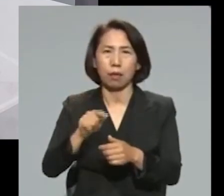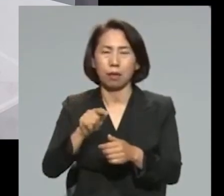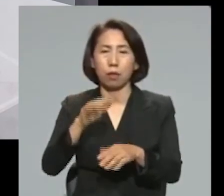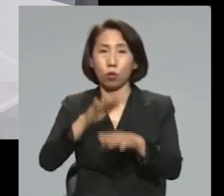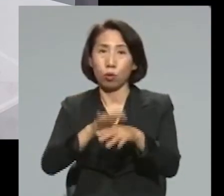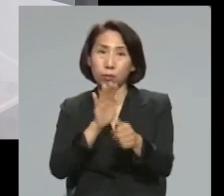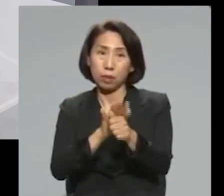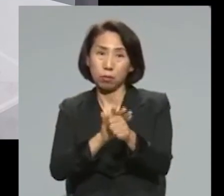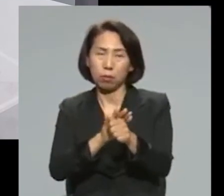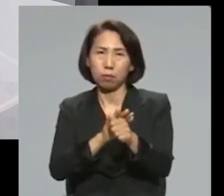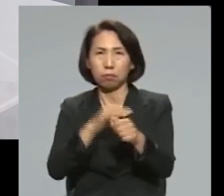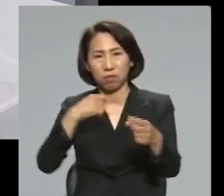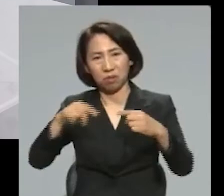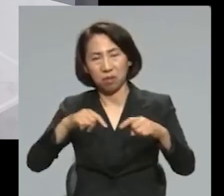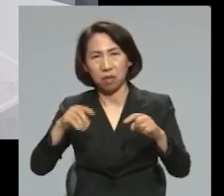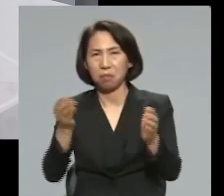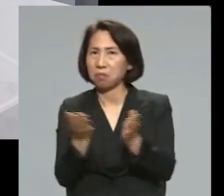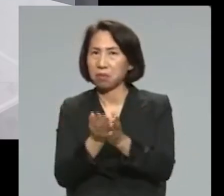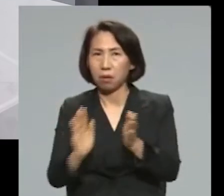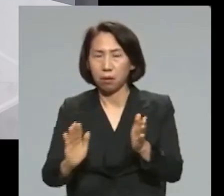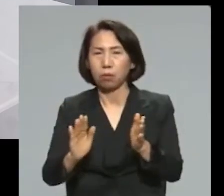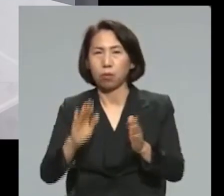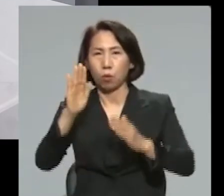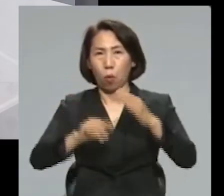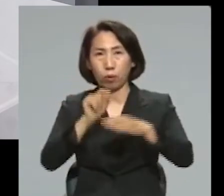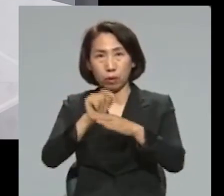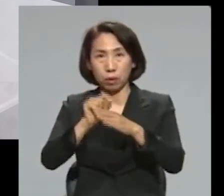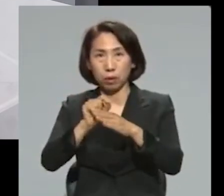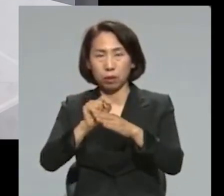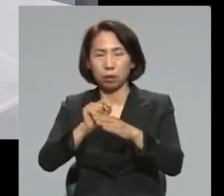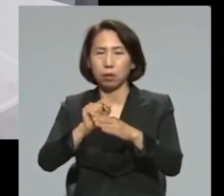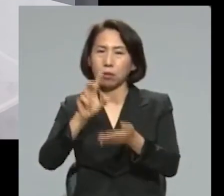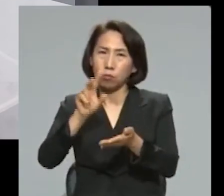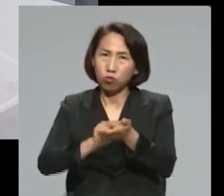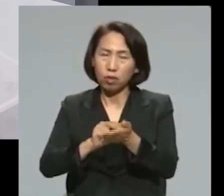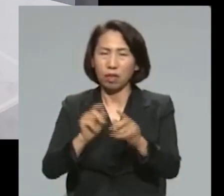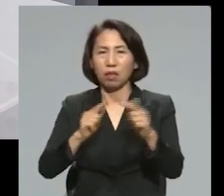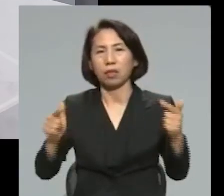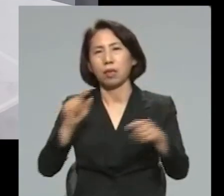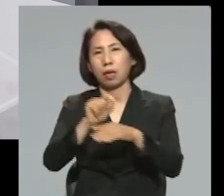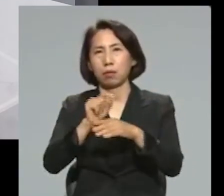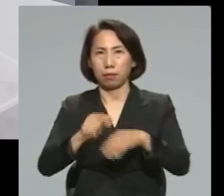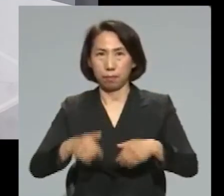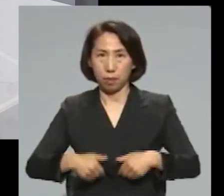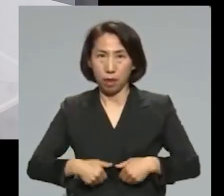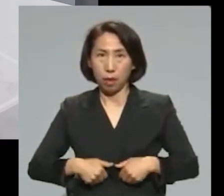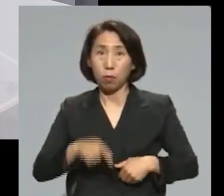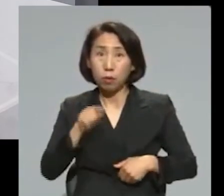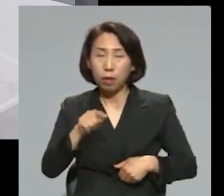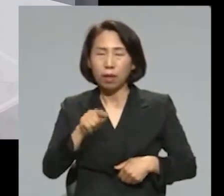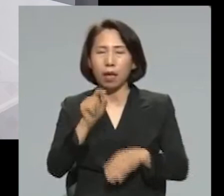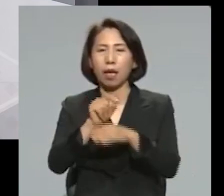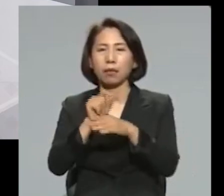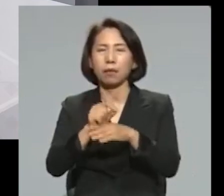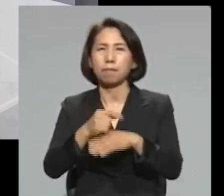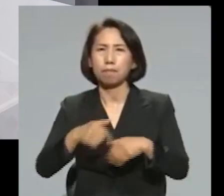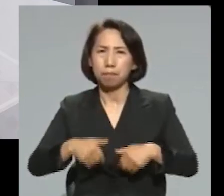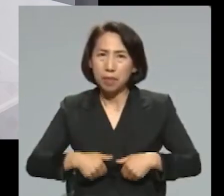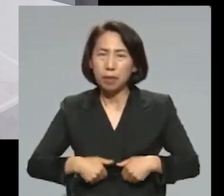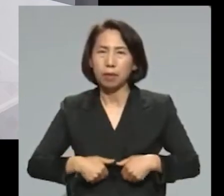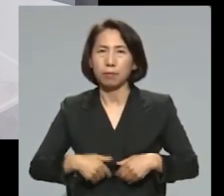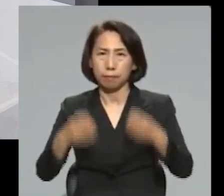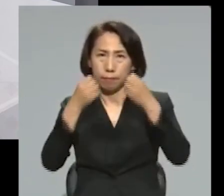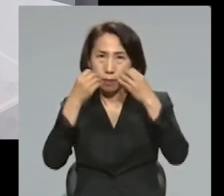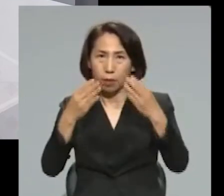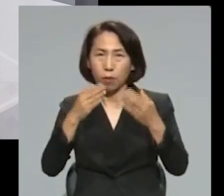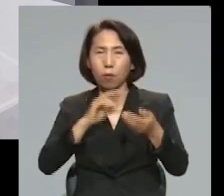불균형, 공직사회의 혁신적인 개혁 문제 등 행정이 필요한 곳에 행정의 손길이 닿는 새로운